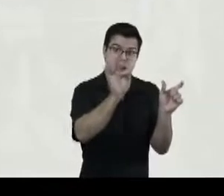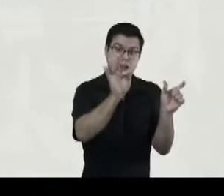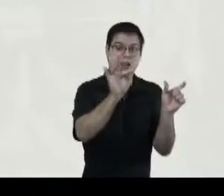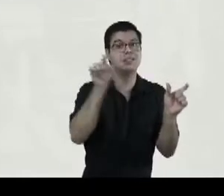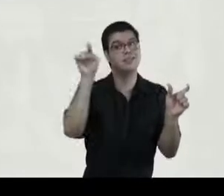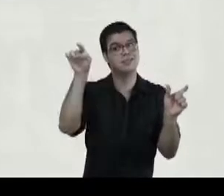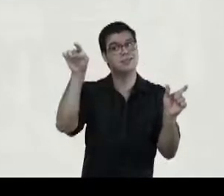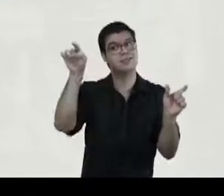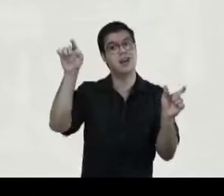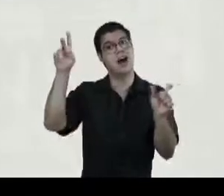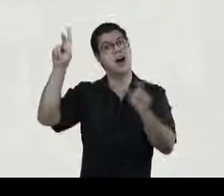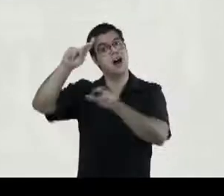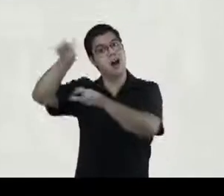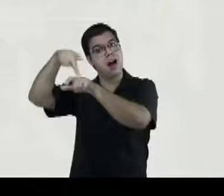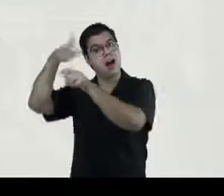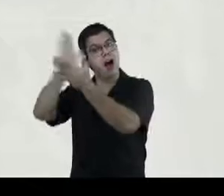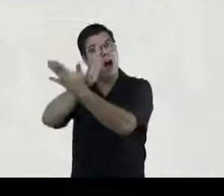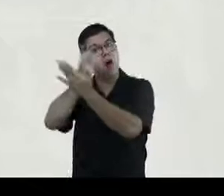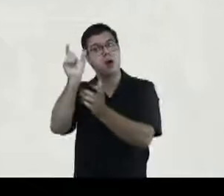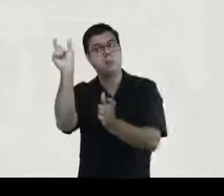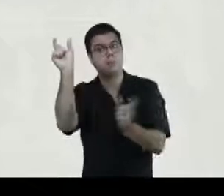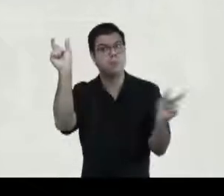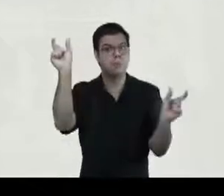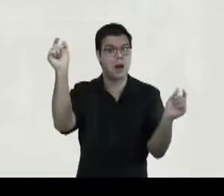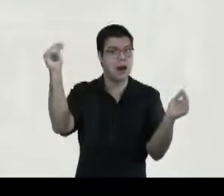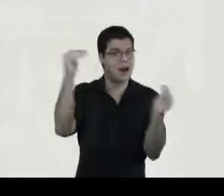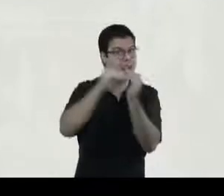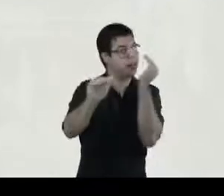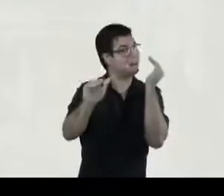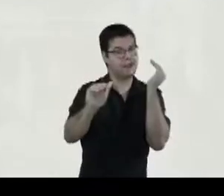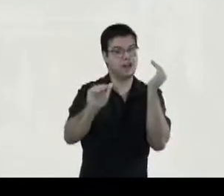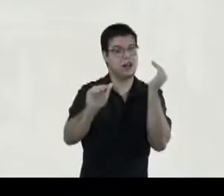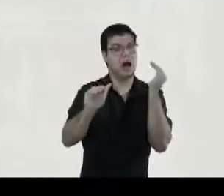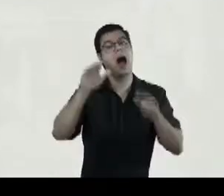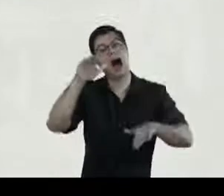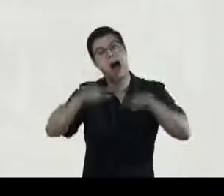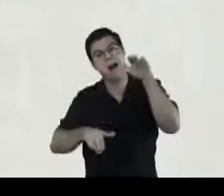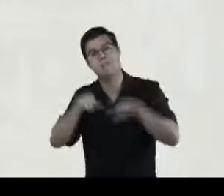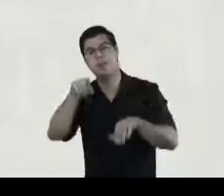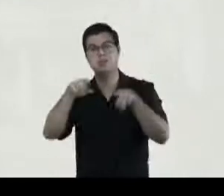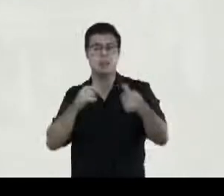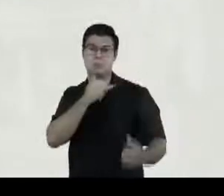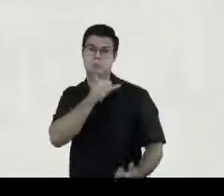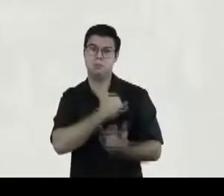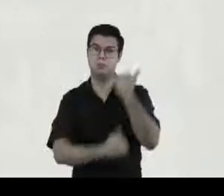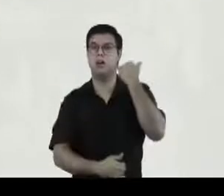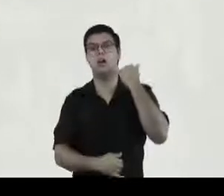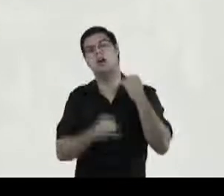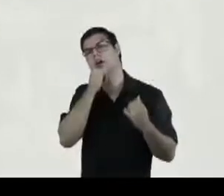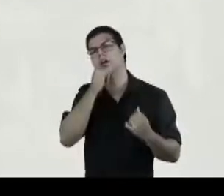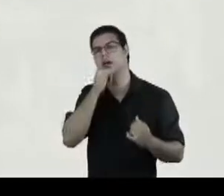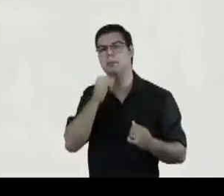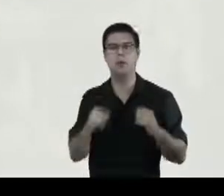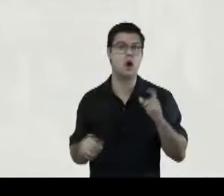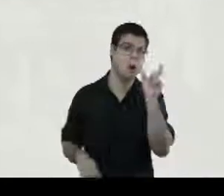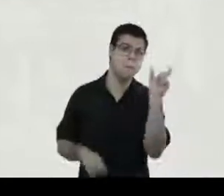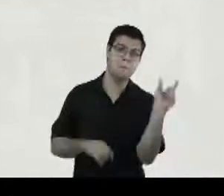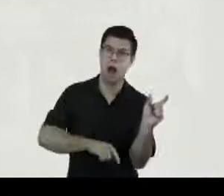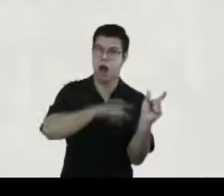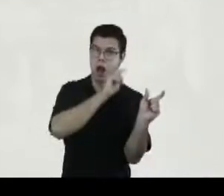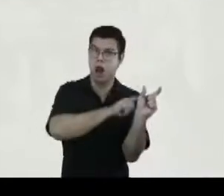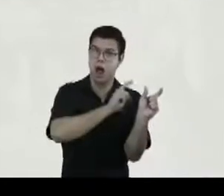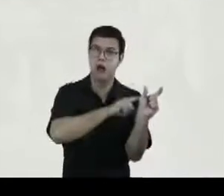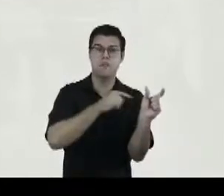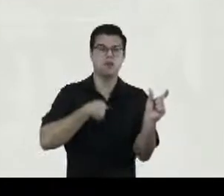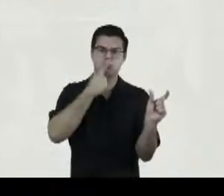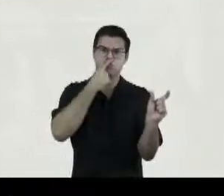alors par exemple, parfois on est trompé parce qu'on a une forme qu'on aime beaucoup, qui est donnée par la Bibliothèque Vaticane. Alors,